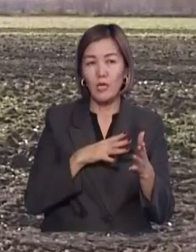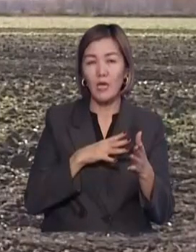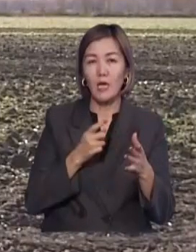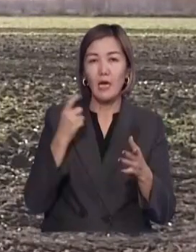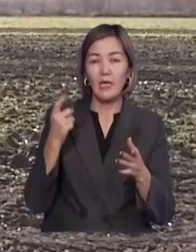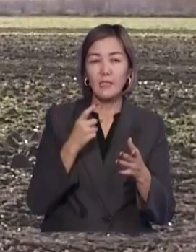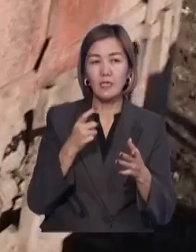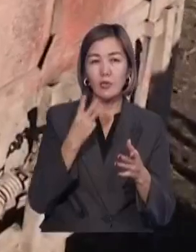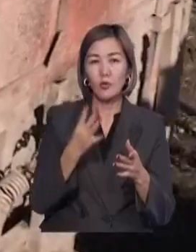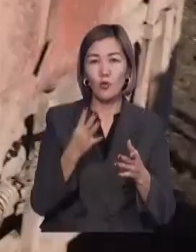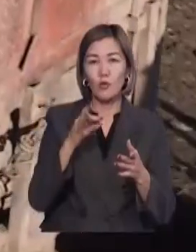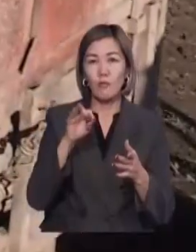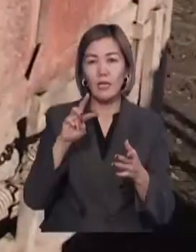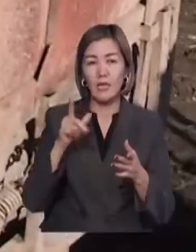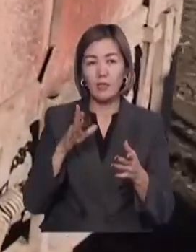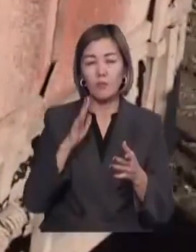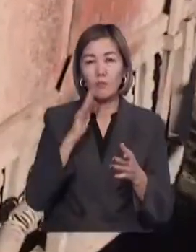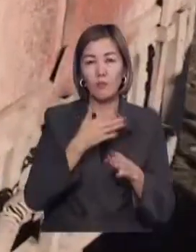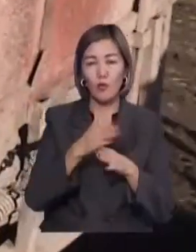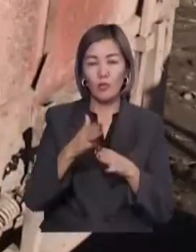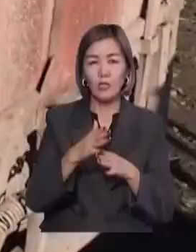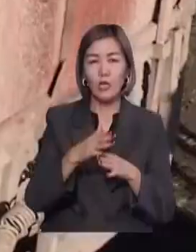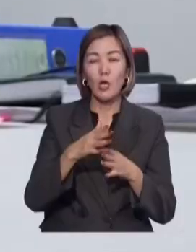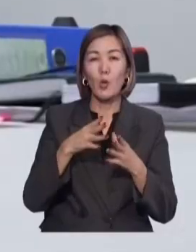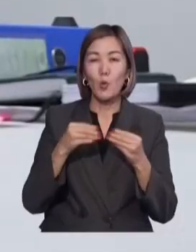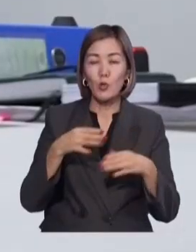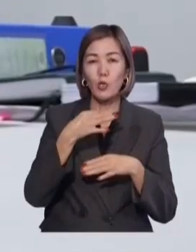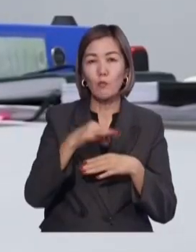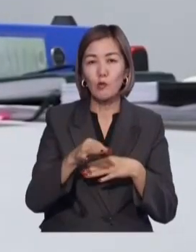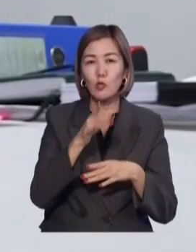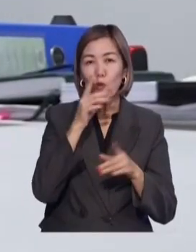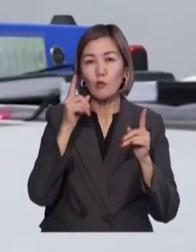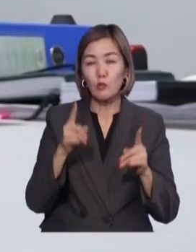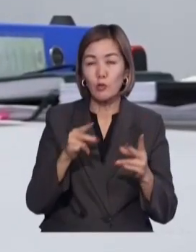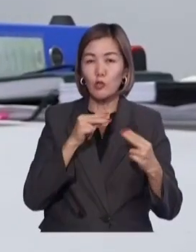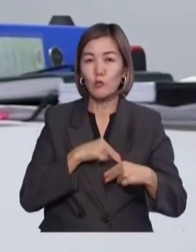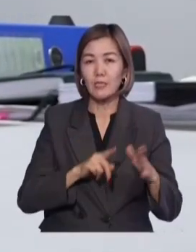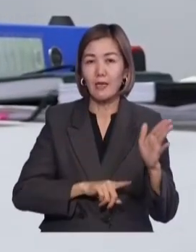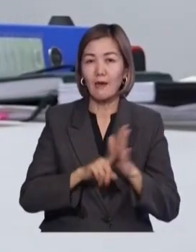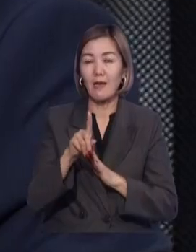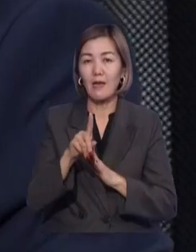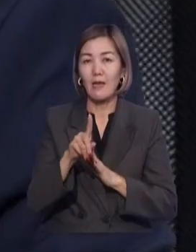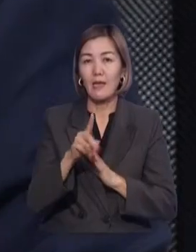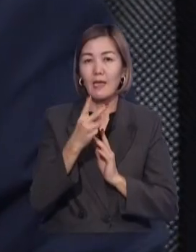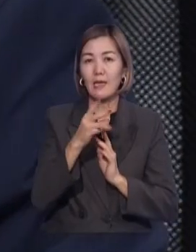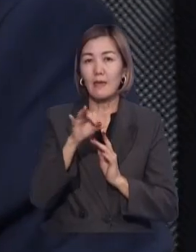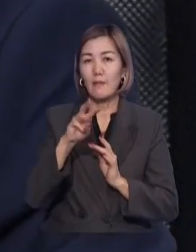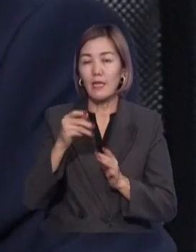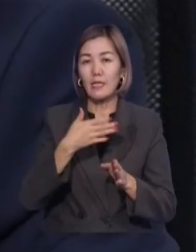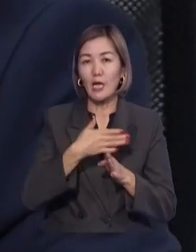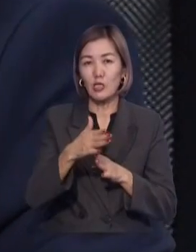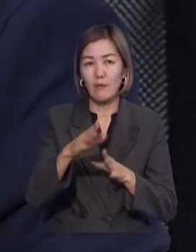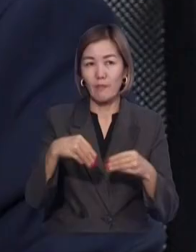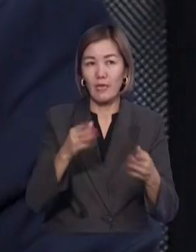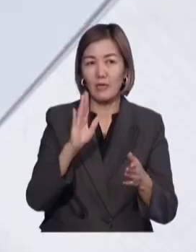шаруаларына 4 миллиард бөлінсе, алдағы жылдың көктем, күз маусымдық жұмыстарының өзіне алғашқы траншқа 2 миллиард қаржы бөлінді